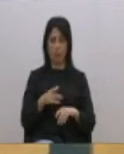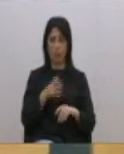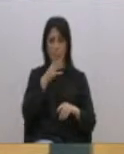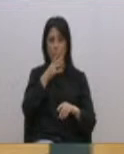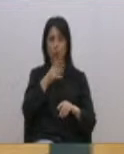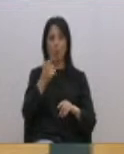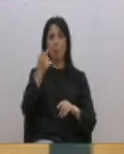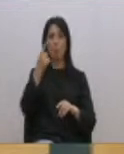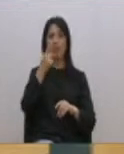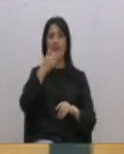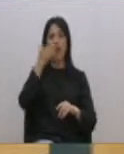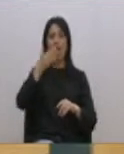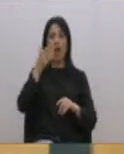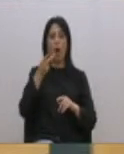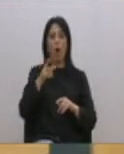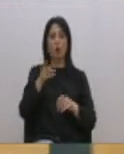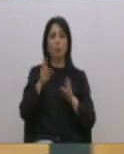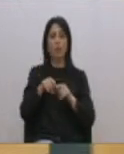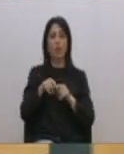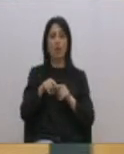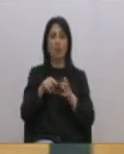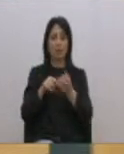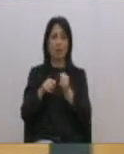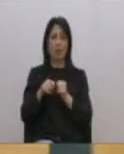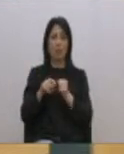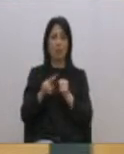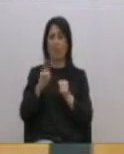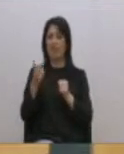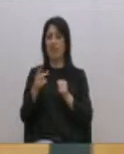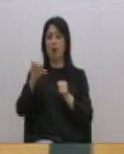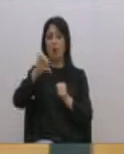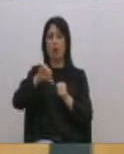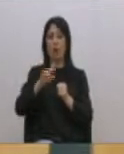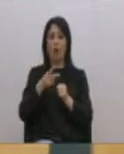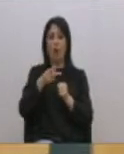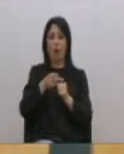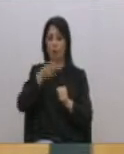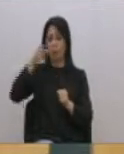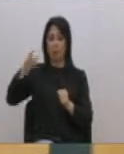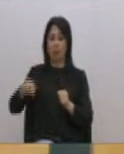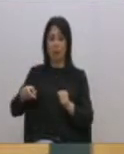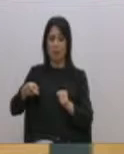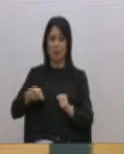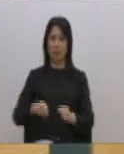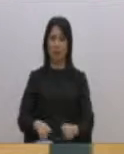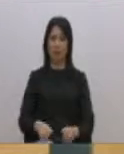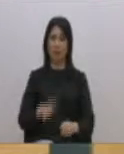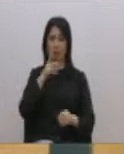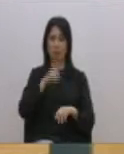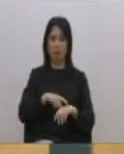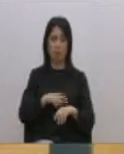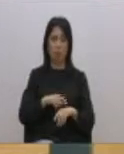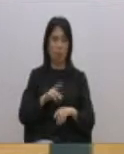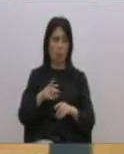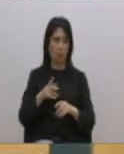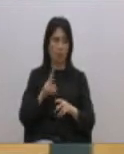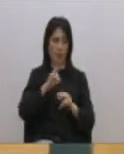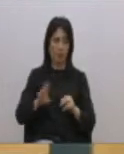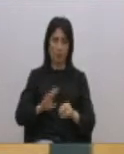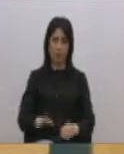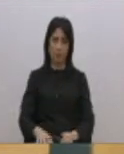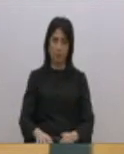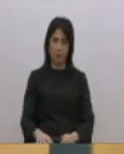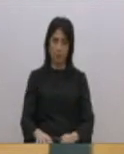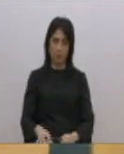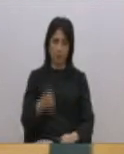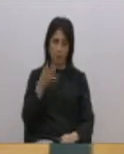romes mas sheileba am oricutis gamo ekargebodes anu es araperi ar shetsvlila drois limitebi da qvelaperi rcheba